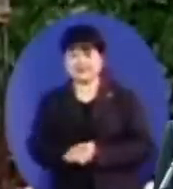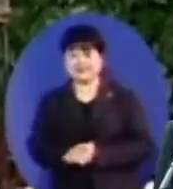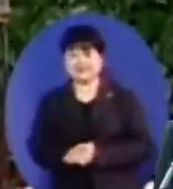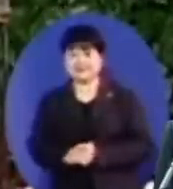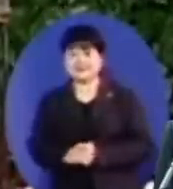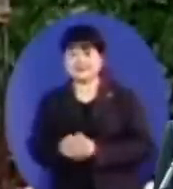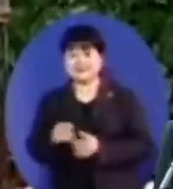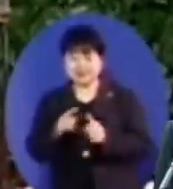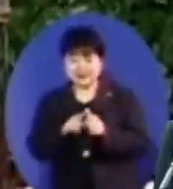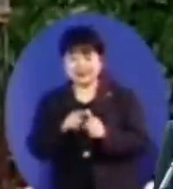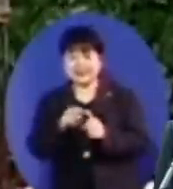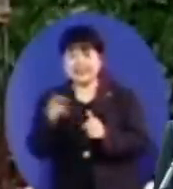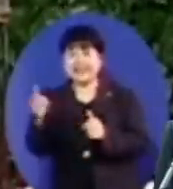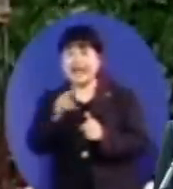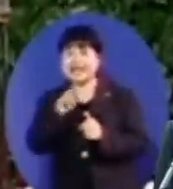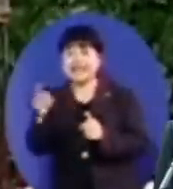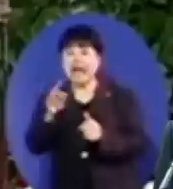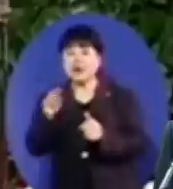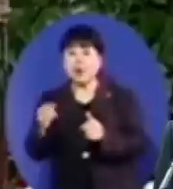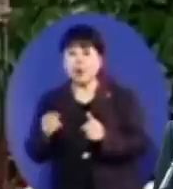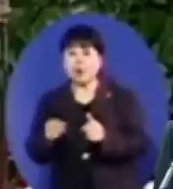나사로와 마리아와 마르다와